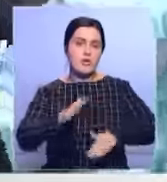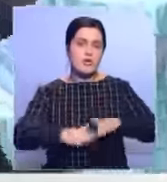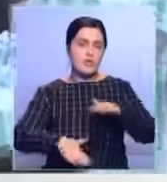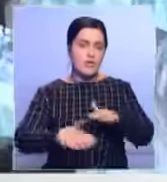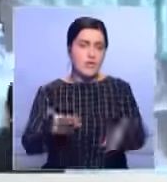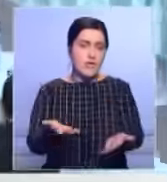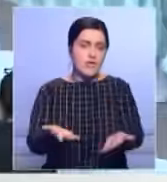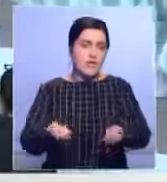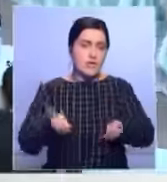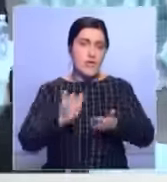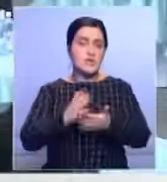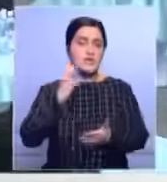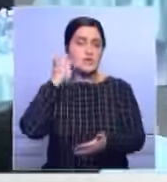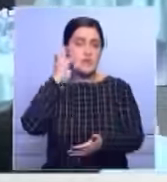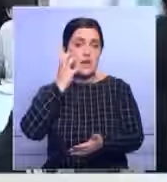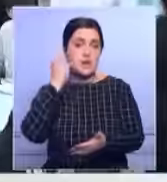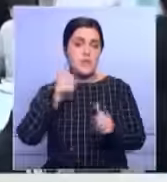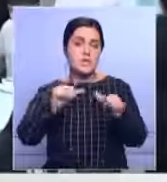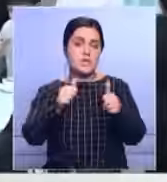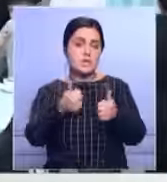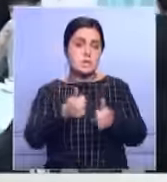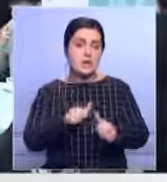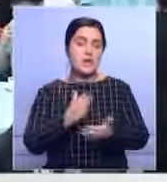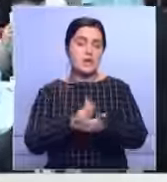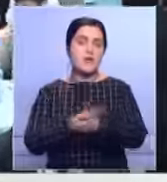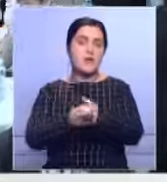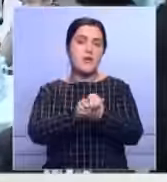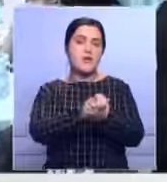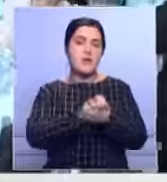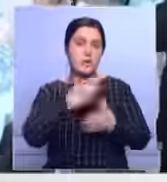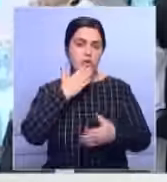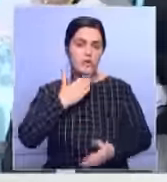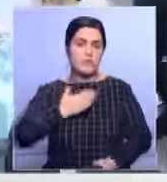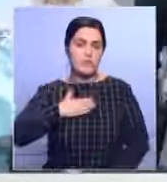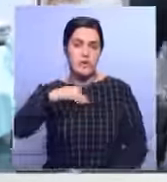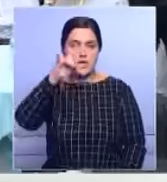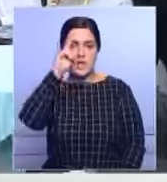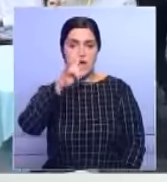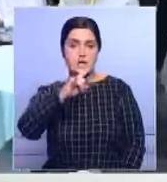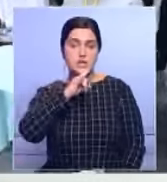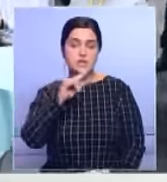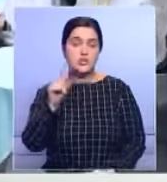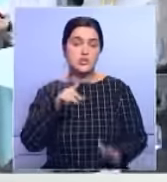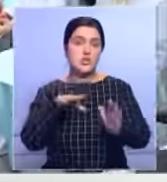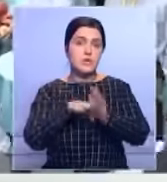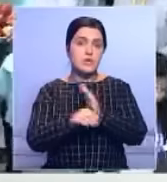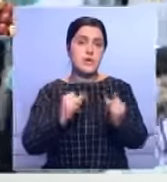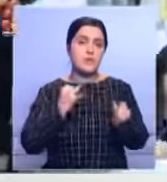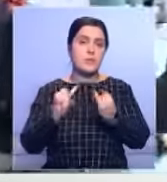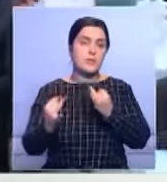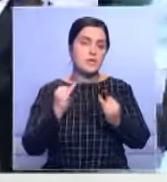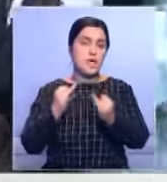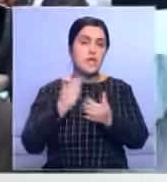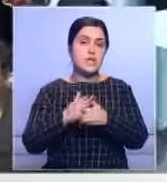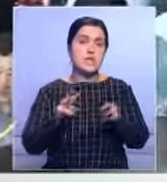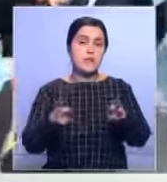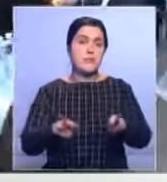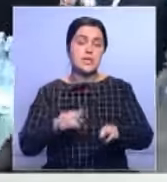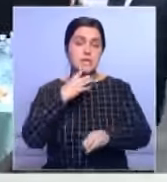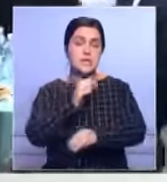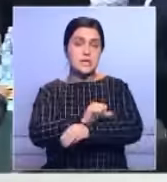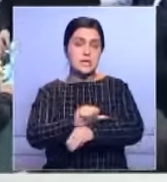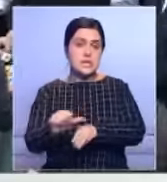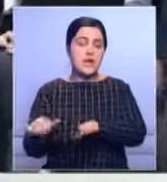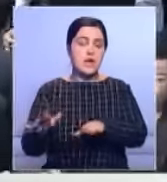каждого. Апорт уже стал символом миролюбия нашей страны. Что касается переговоров, министр иностранных дел